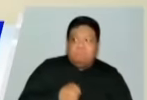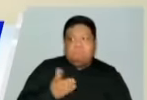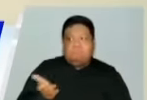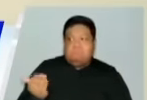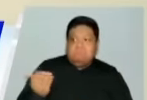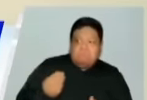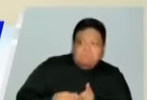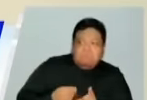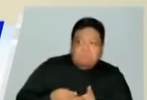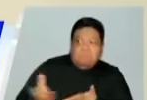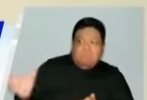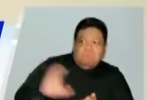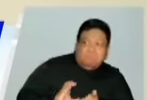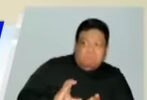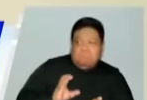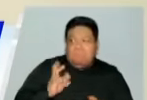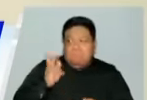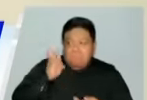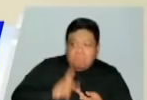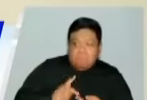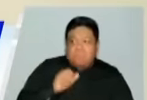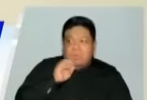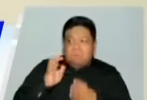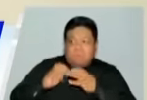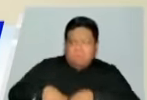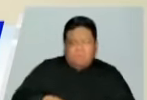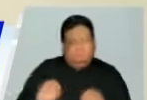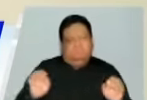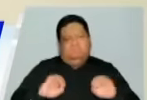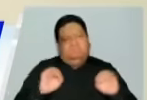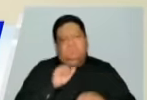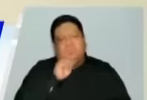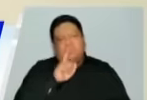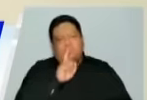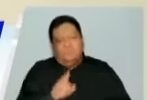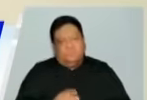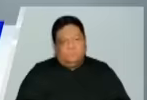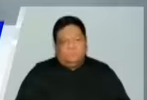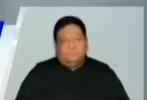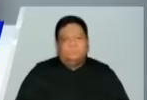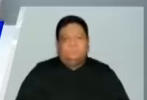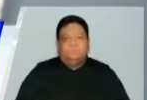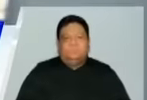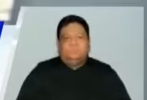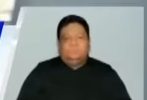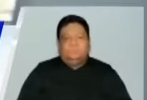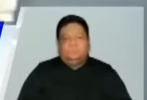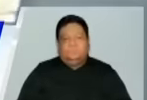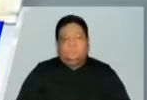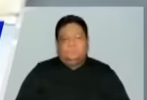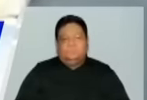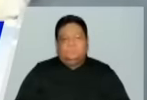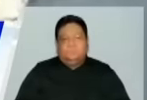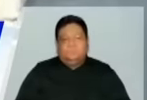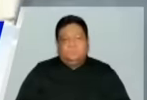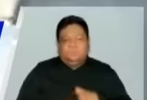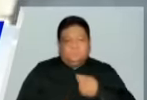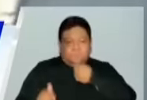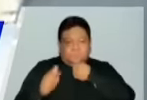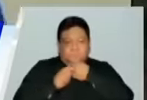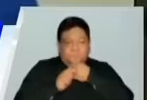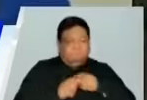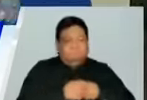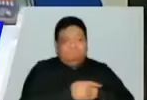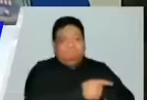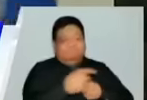anuman ang ating First Lady, Lisa Araneta Marcos, sa mga sino man para makapesto. Hindi nagbigay ng pahayag ang mga suspect sa mga bintang sa